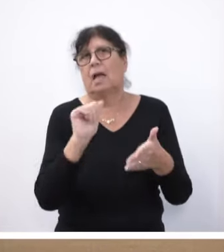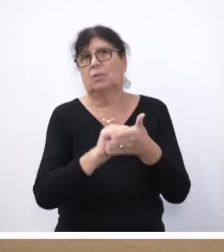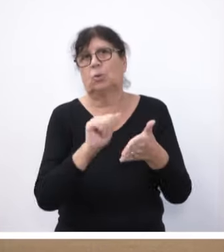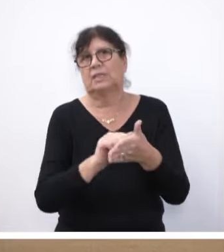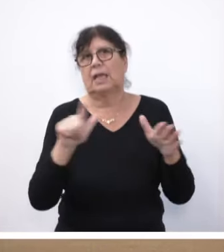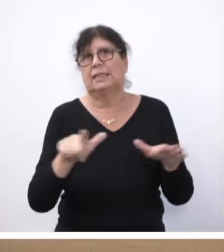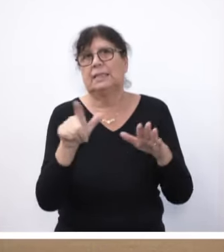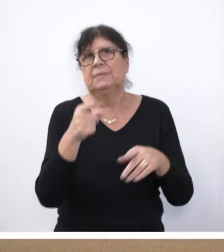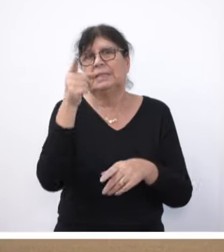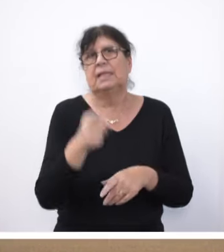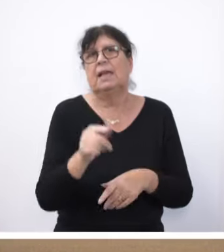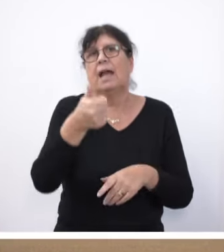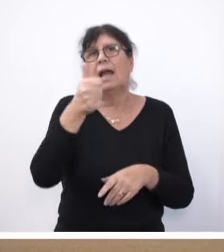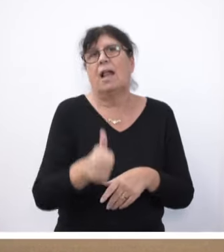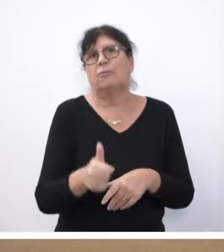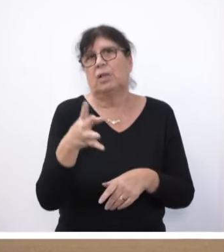Drucksache